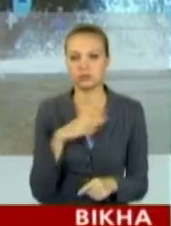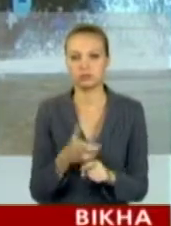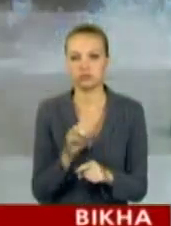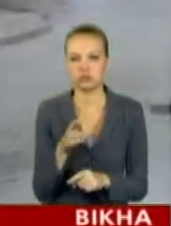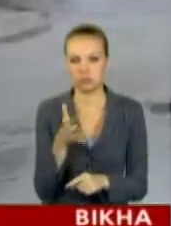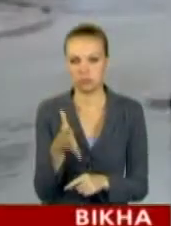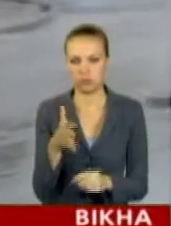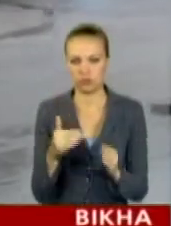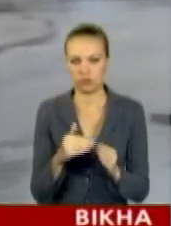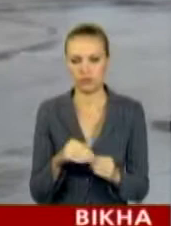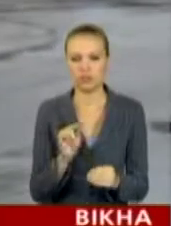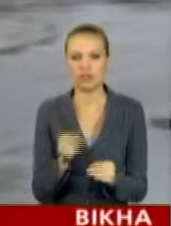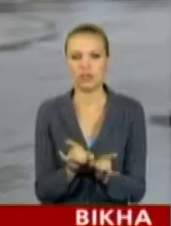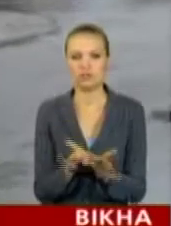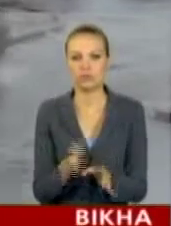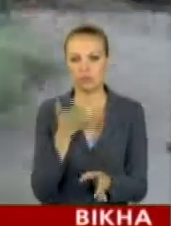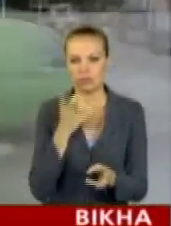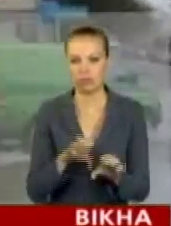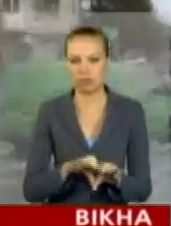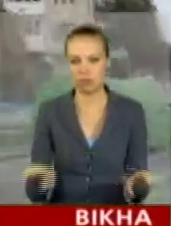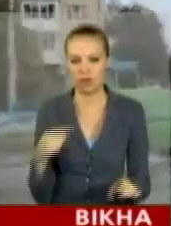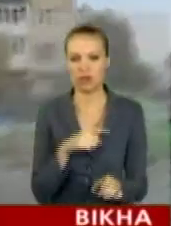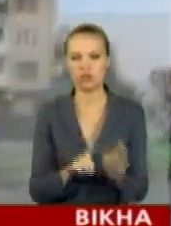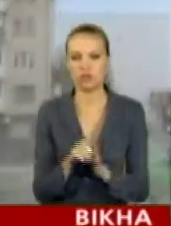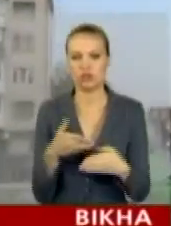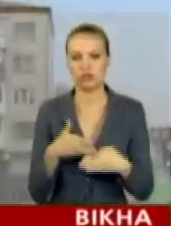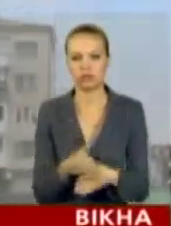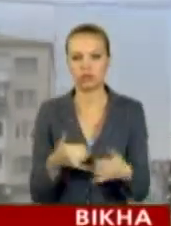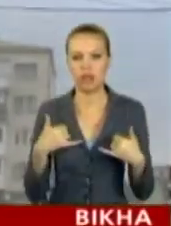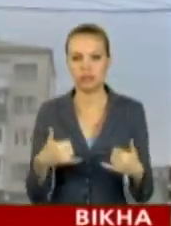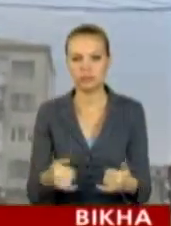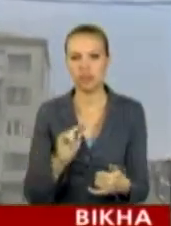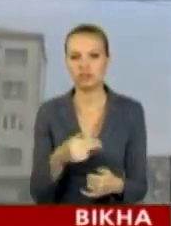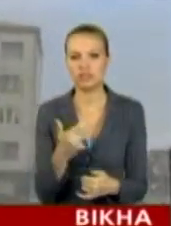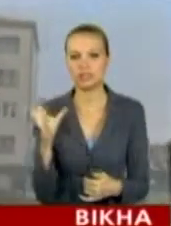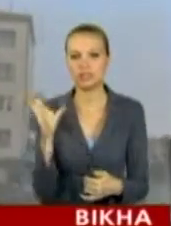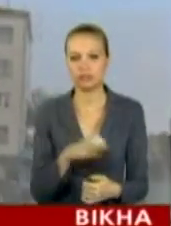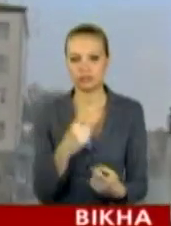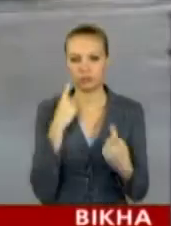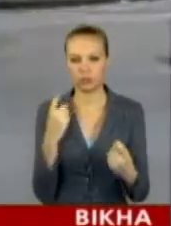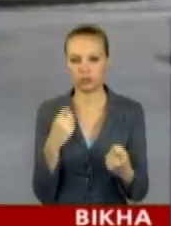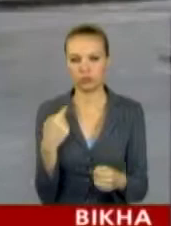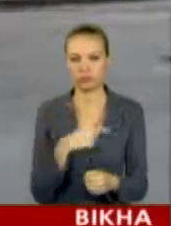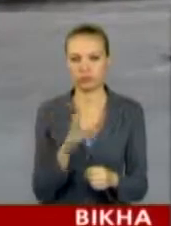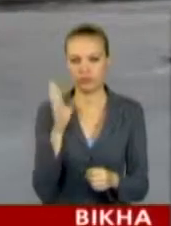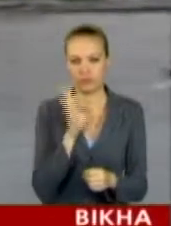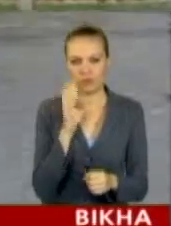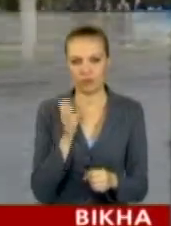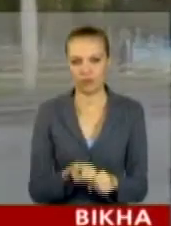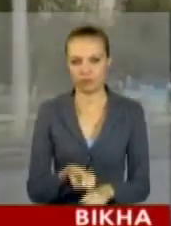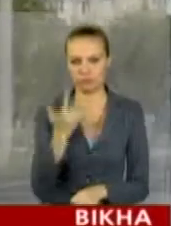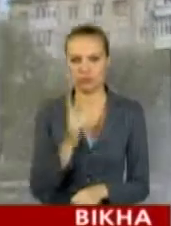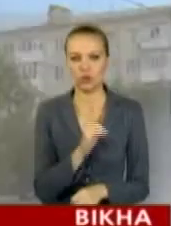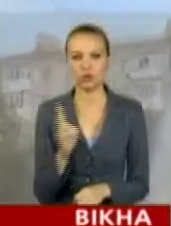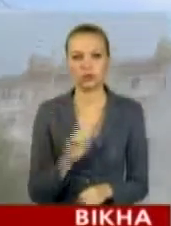п'ятиповерхівку через прорив тепломережі спочатку тріснув асфальт А за кілька секунд влучно вистрілив струмінь води Ніхто